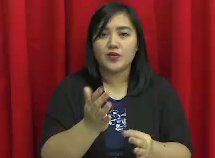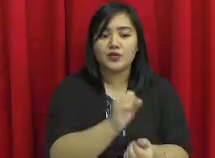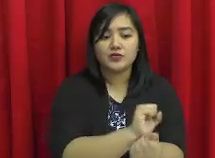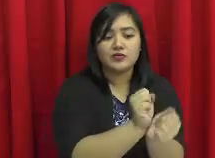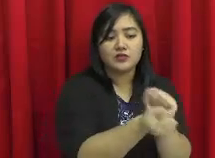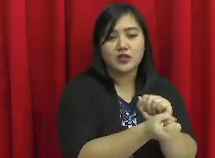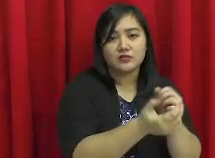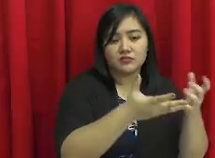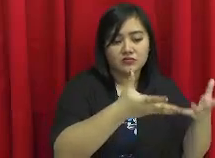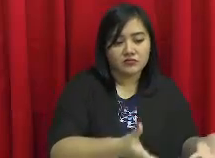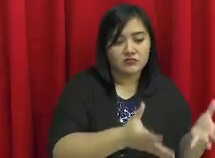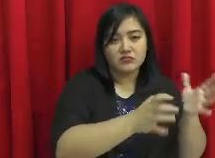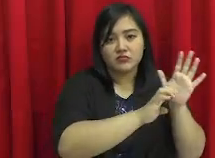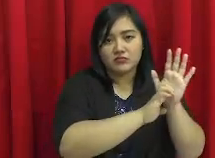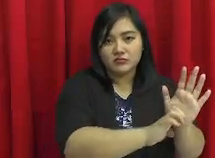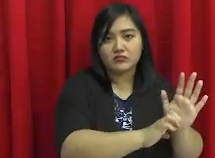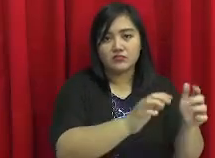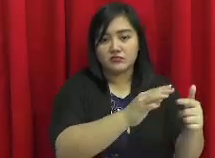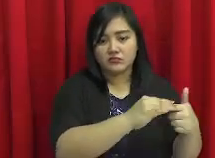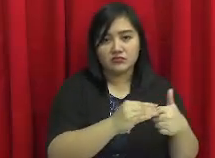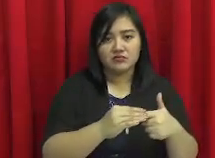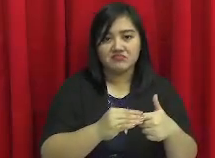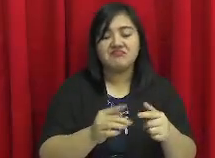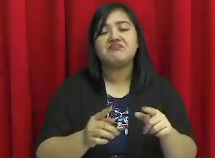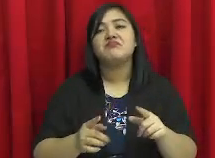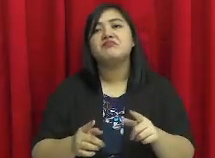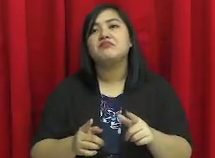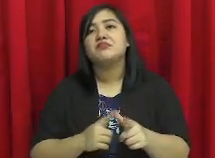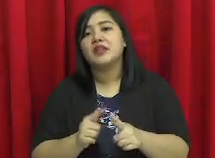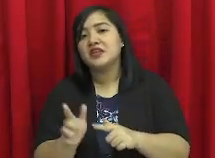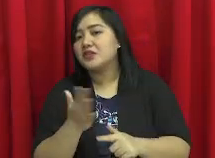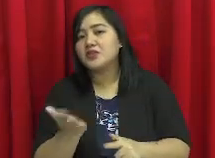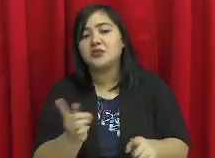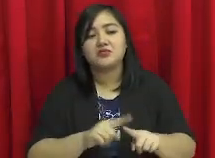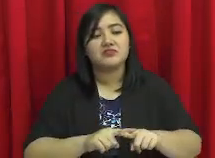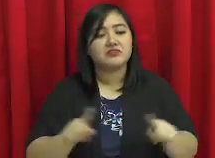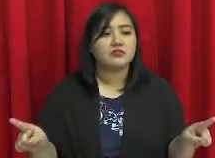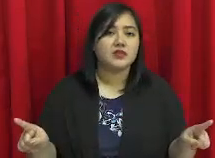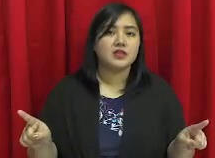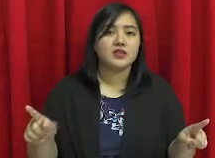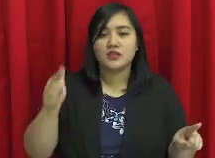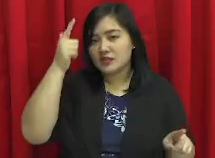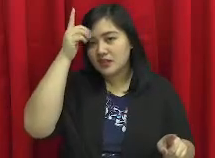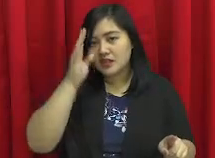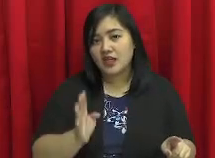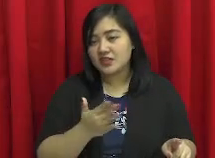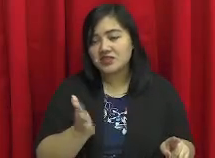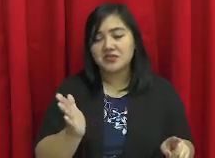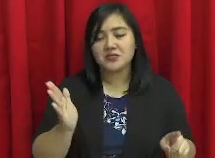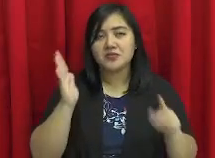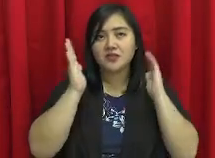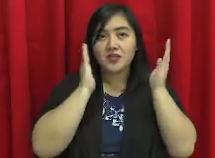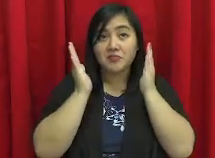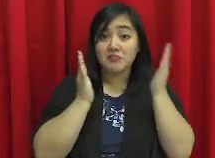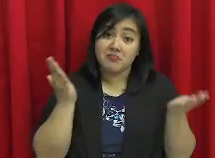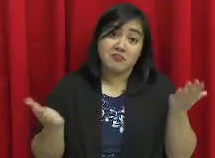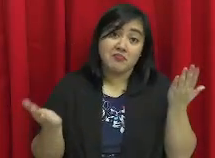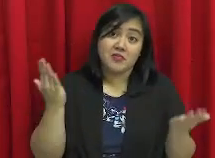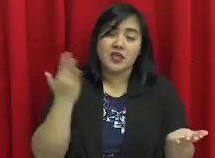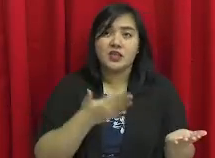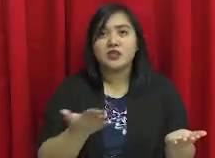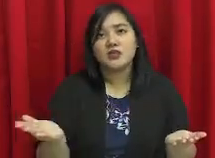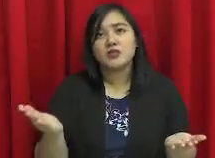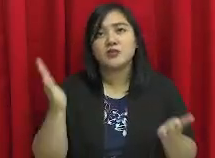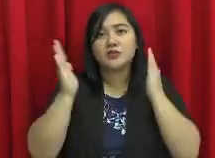na pinaglilingkuran mo, kapatid. Yeah, alam for na. Sure yan. Iba na. Baka yung serpent na. Yeah. Baka yung serpent na, kapatid. Kaya